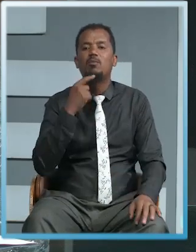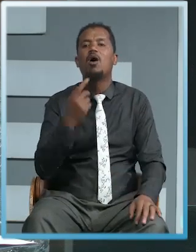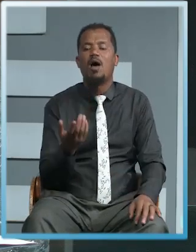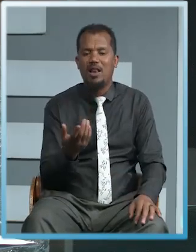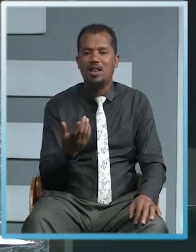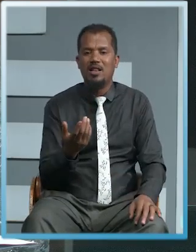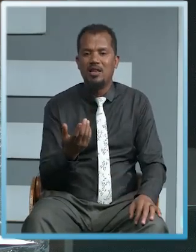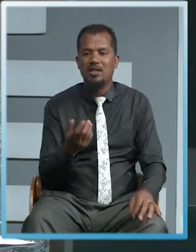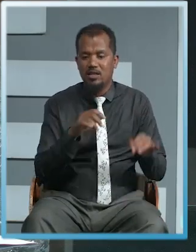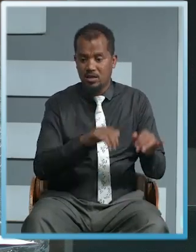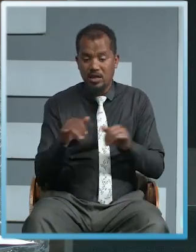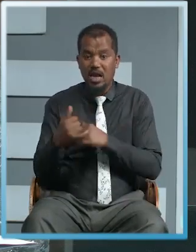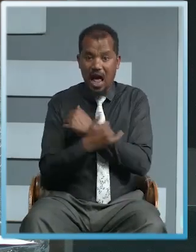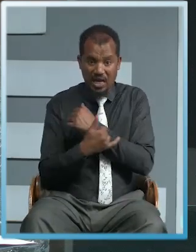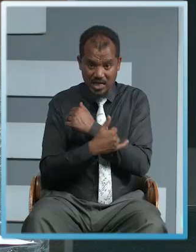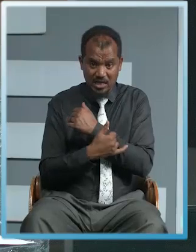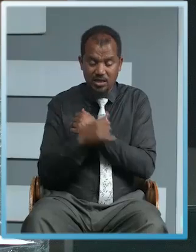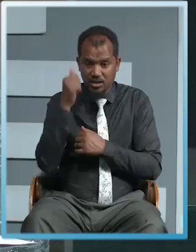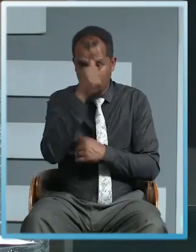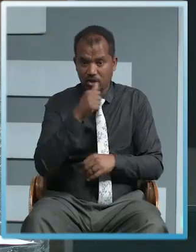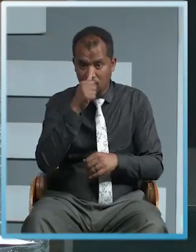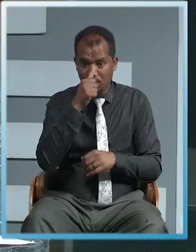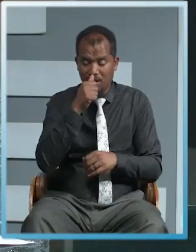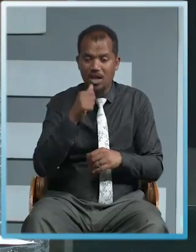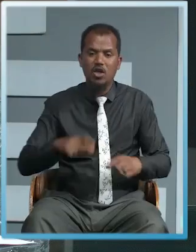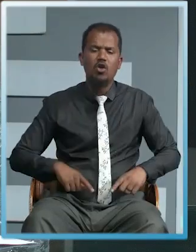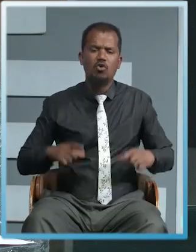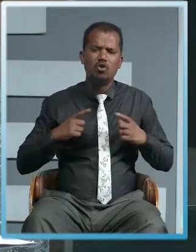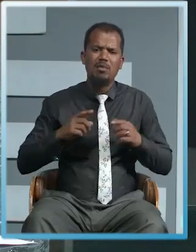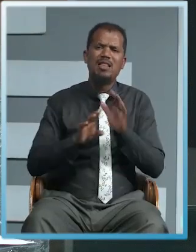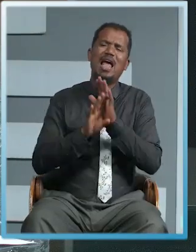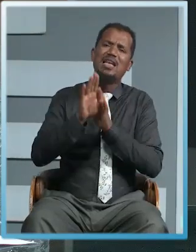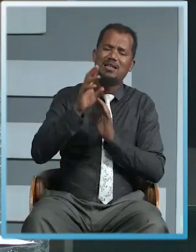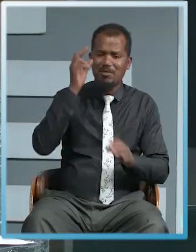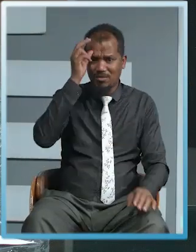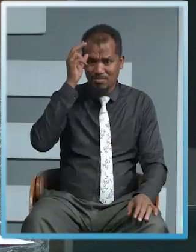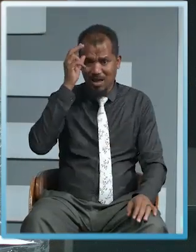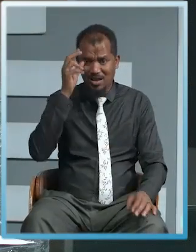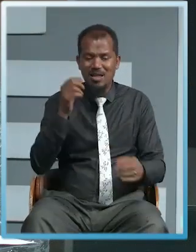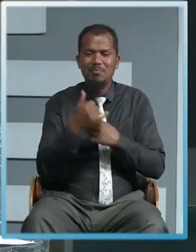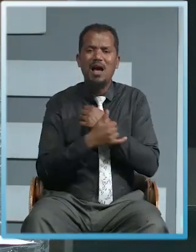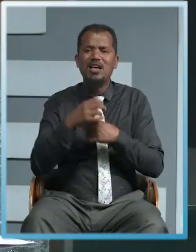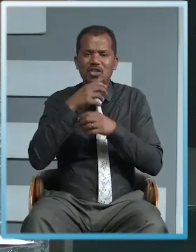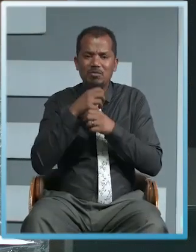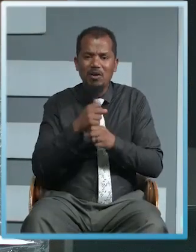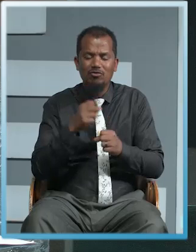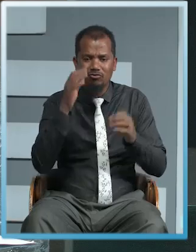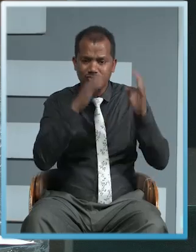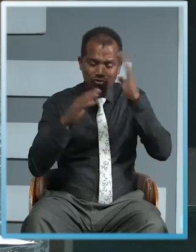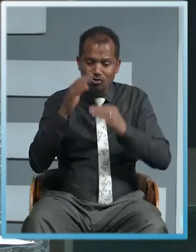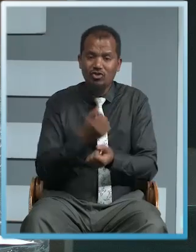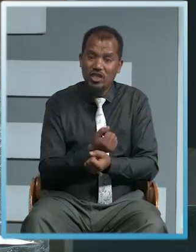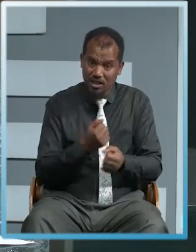لنا. اینده هاگر ایتوبیا یا نور نبته یا دگ نبته باحال باهاگر شما گرلی شکرش اتچنیت